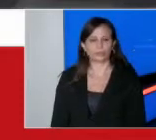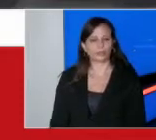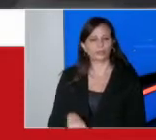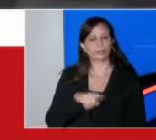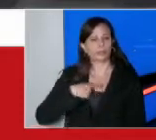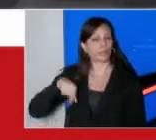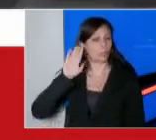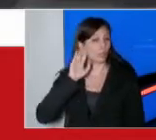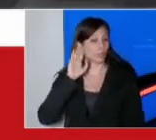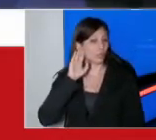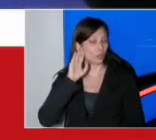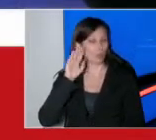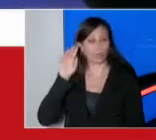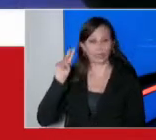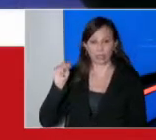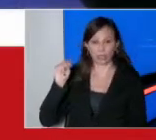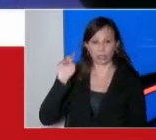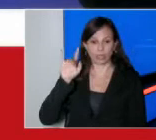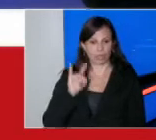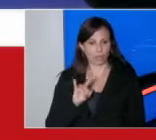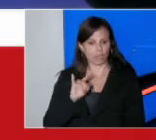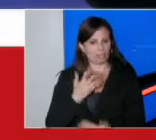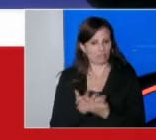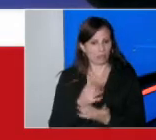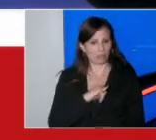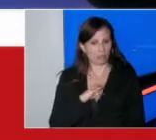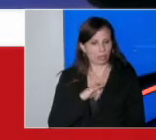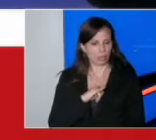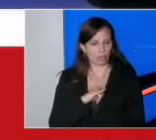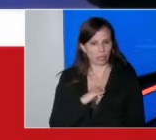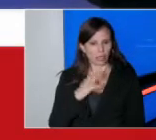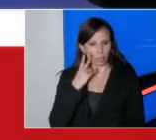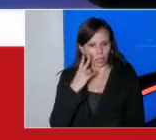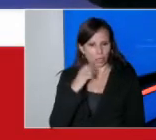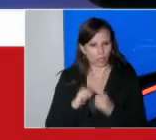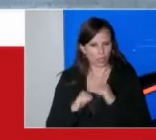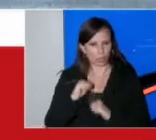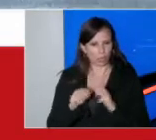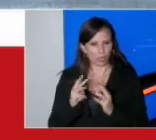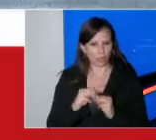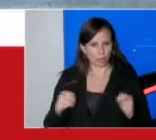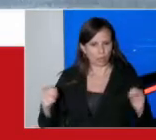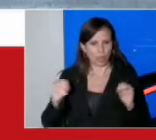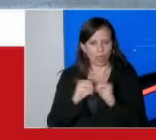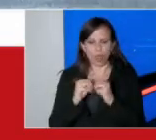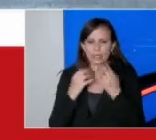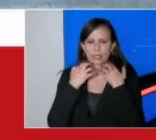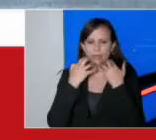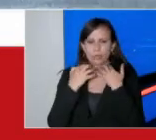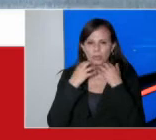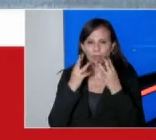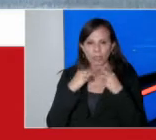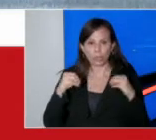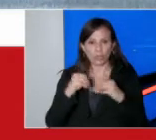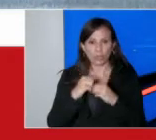של ניר חפץ, והיא באמת עדות מרתקת, כי אנחנו רואים את ההתנהלות, כמו שאתה אומר, משפחת נתניהו, הוא מתאר שם עד כמה המשפחה